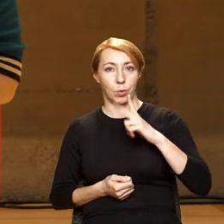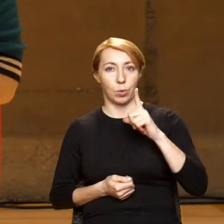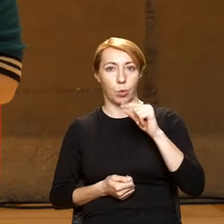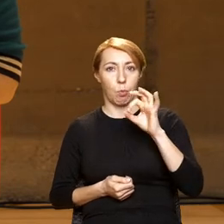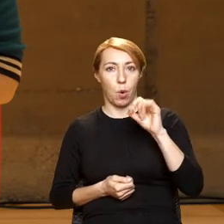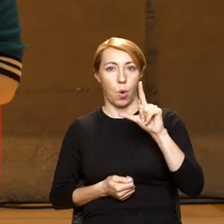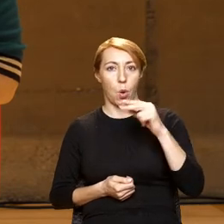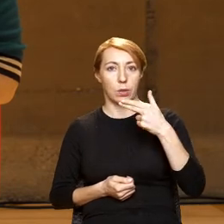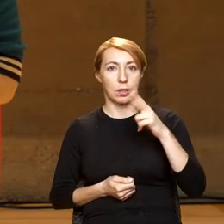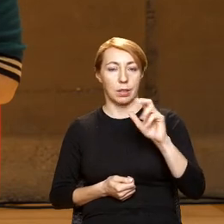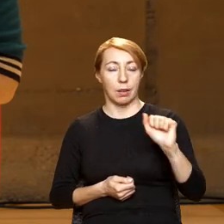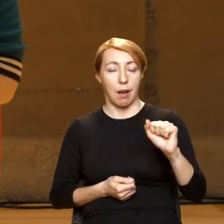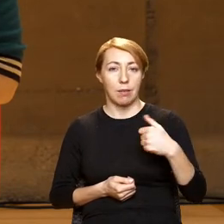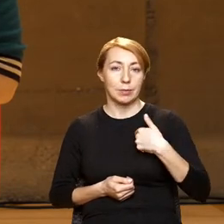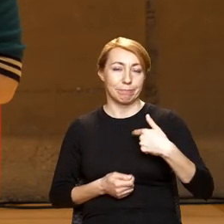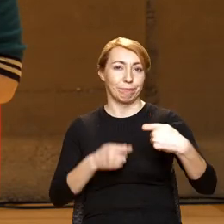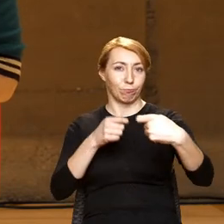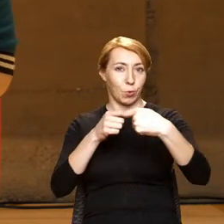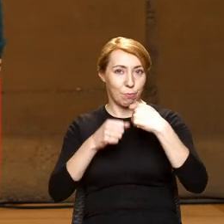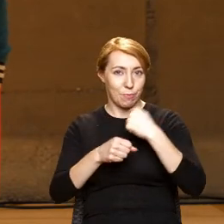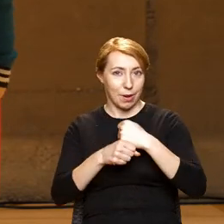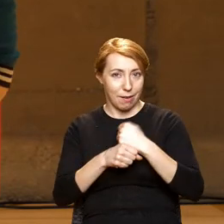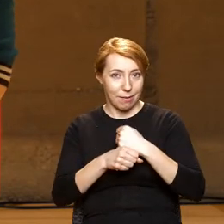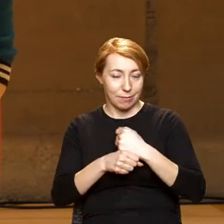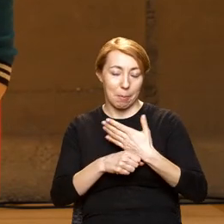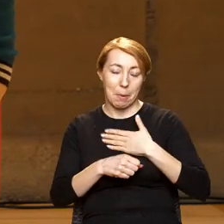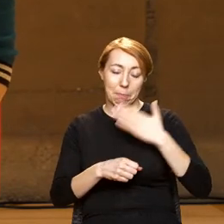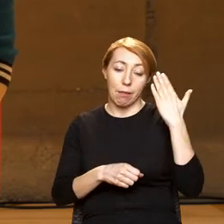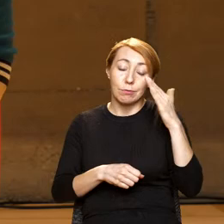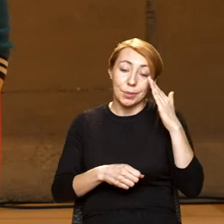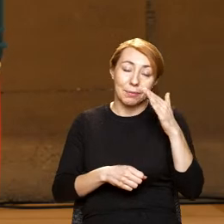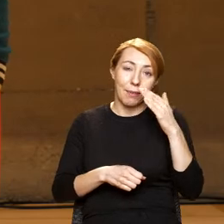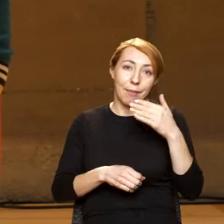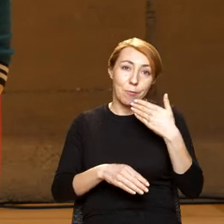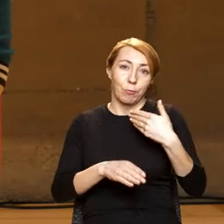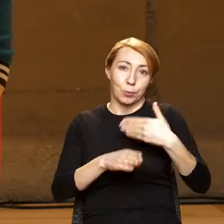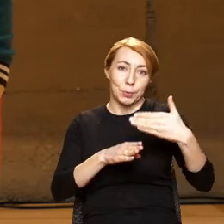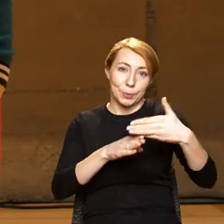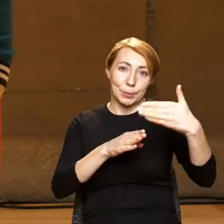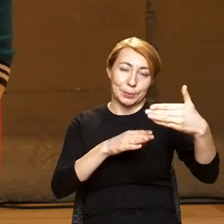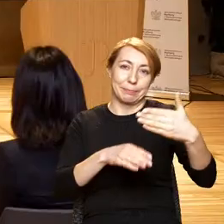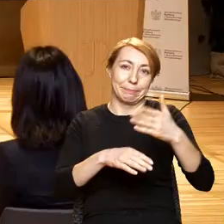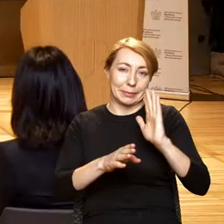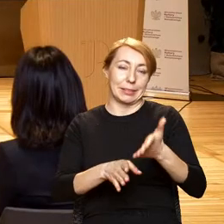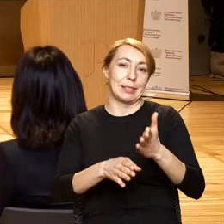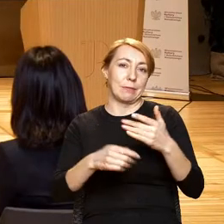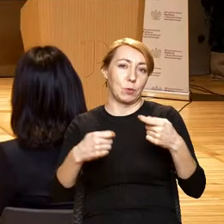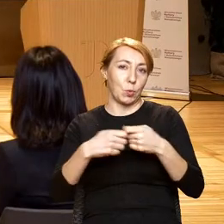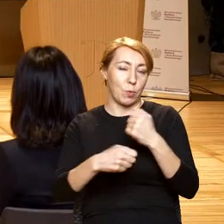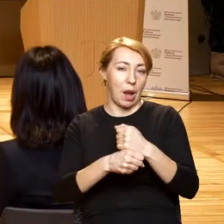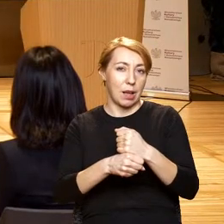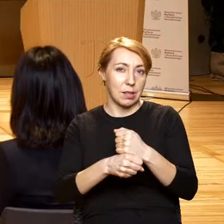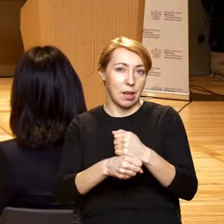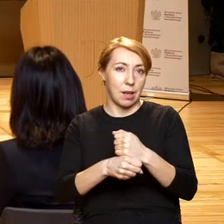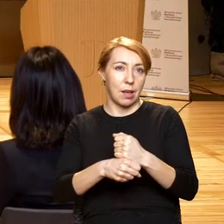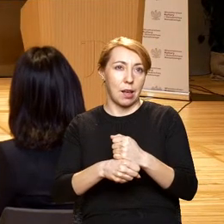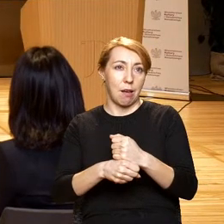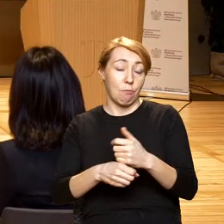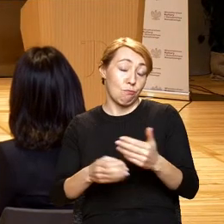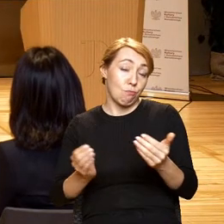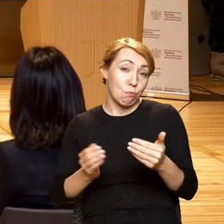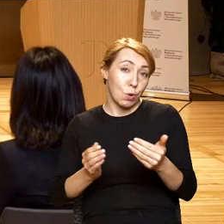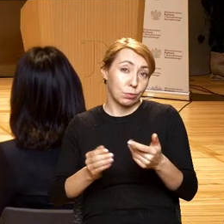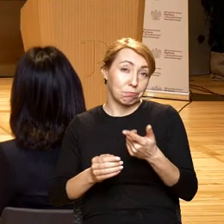państwem współpracujemy i mam nadzieję, że jeszcze dłużej ta współpraca potrwa. Czy moglibyśmy